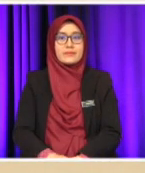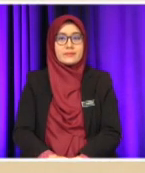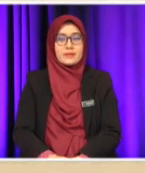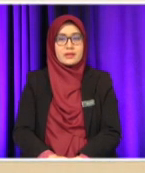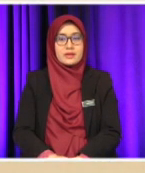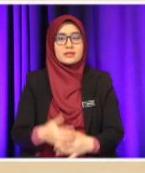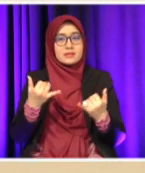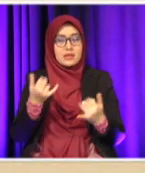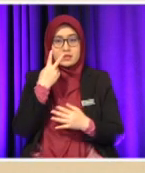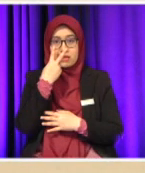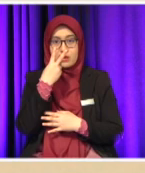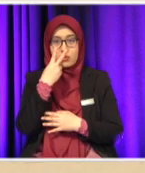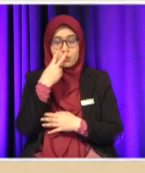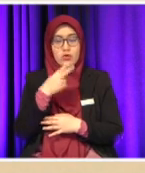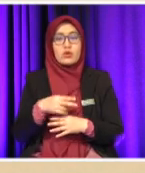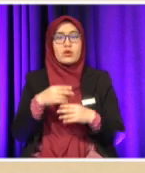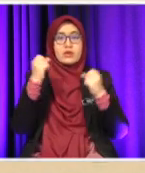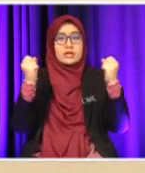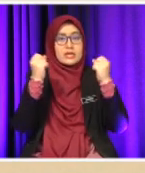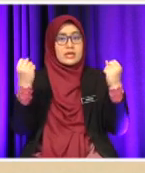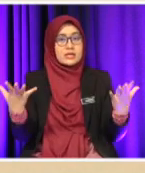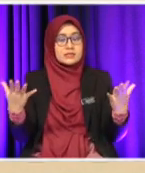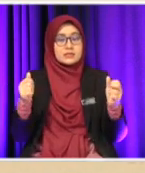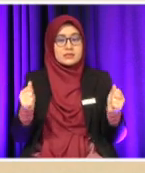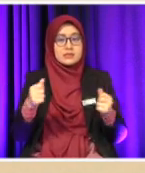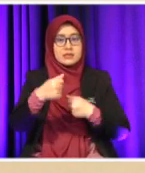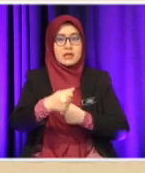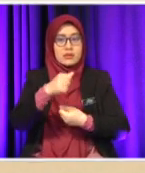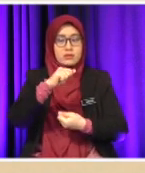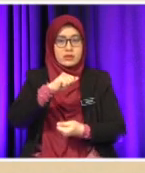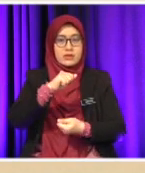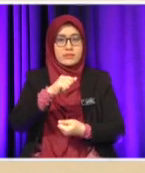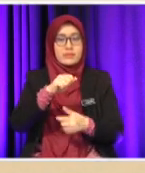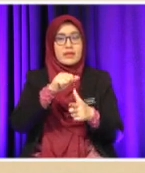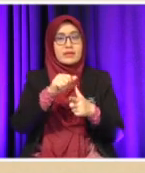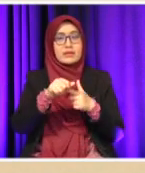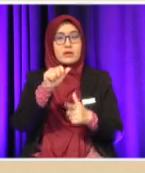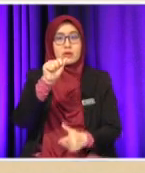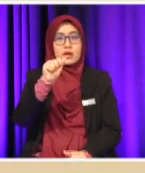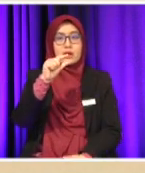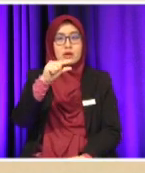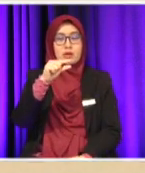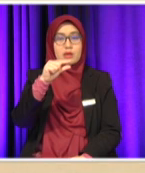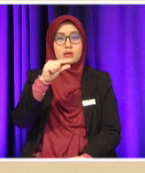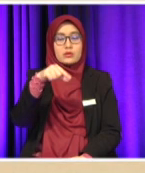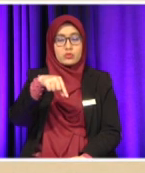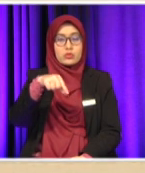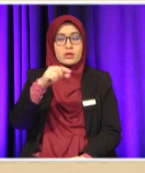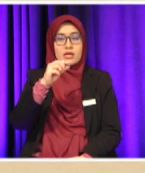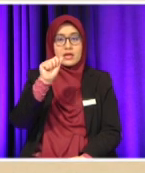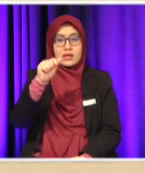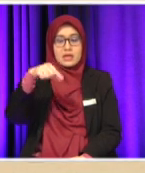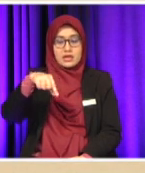ataupun Aquascape yang ini adalah satu topik sekali dah jadi pilihan